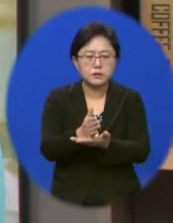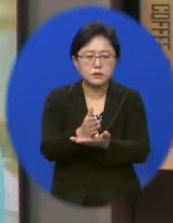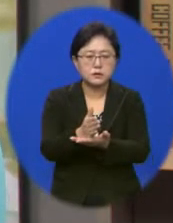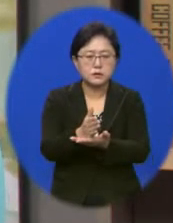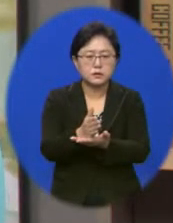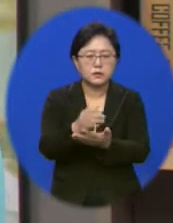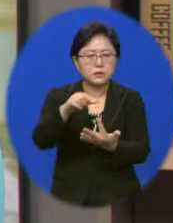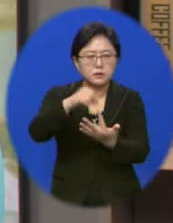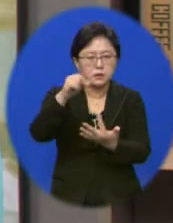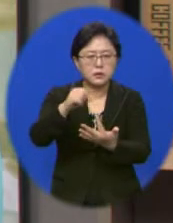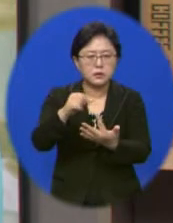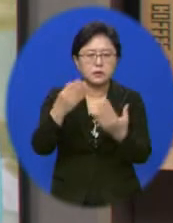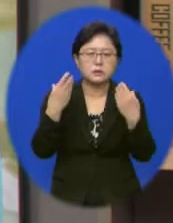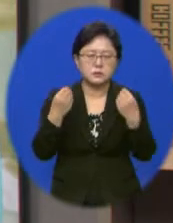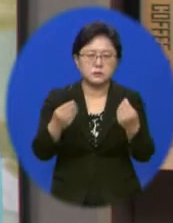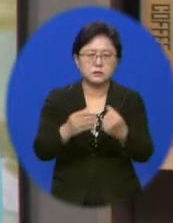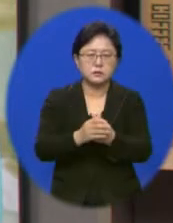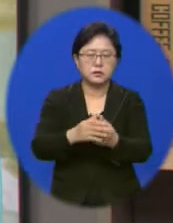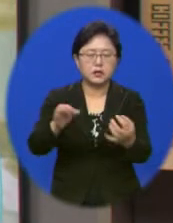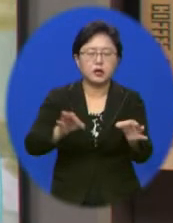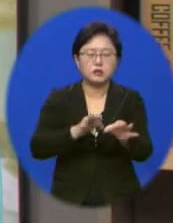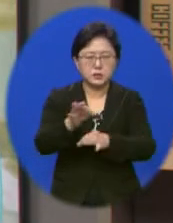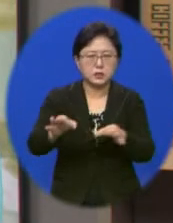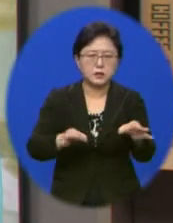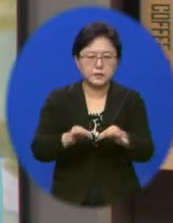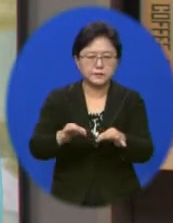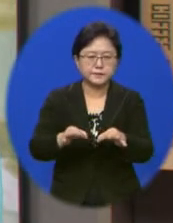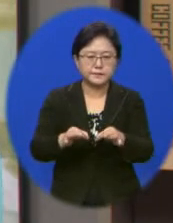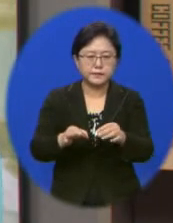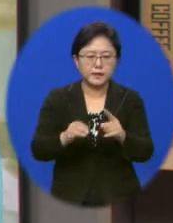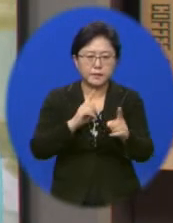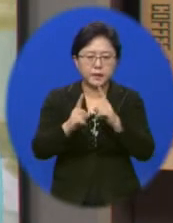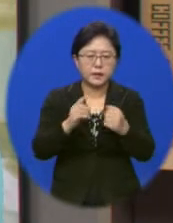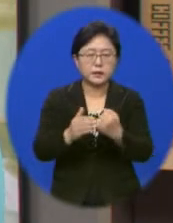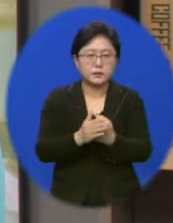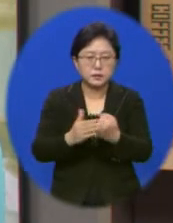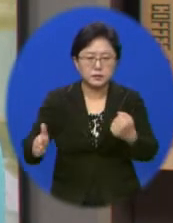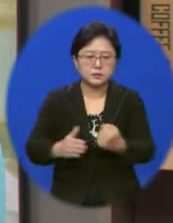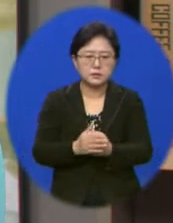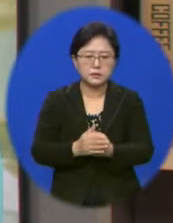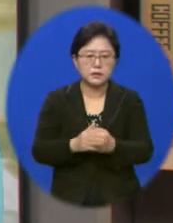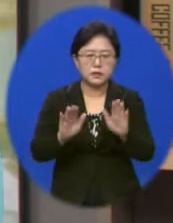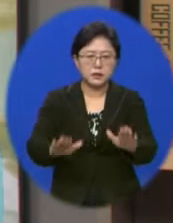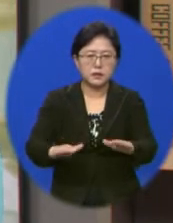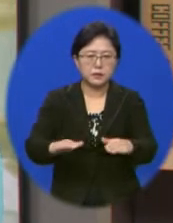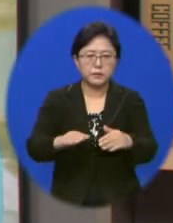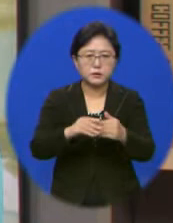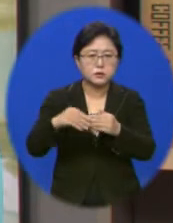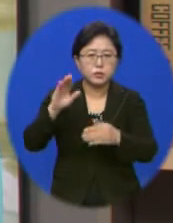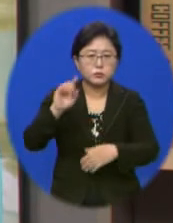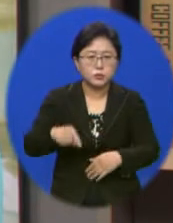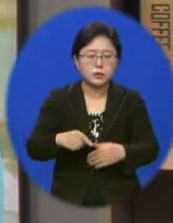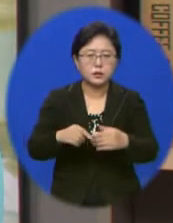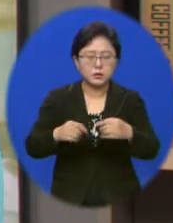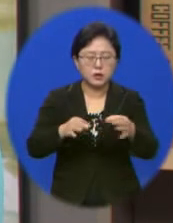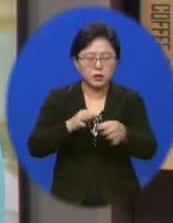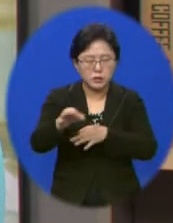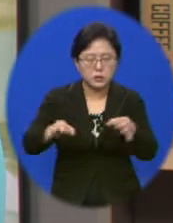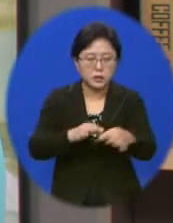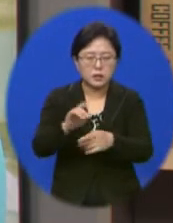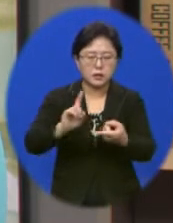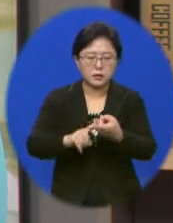분야를 꼽으라면 여전히 경제로 말씀들 하시기 때문에 이번 지도부에서 그 경제에